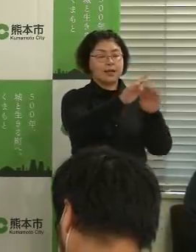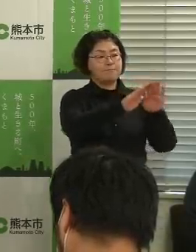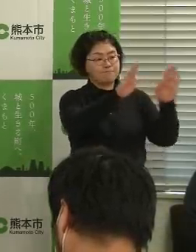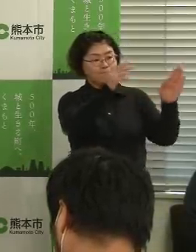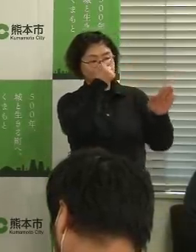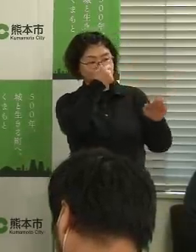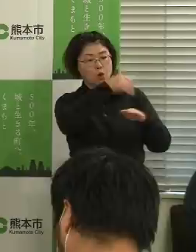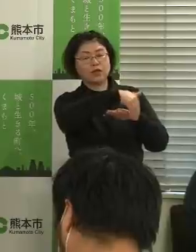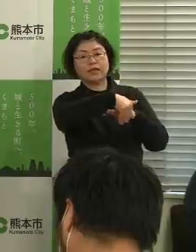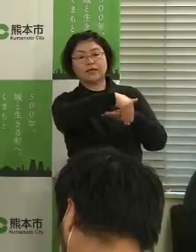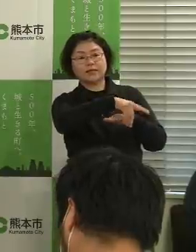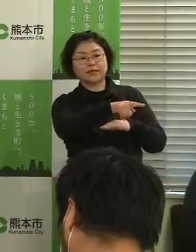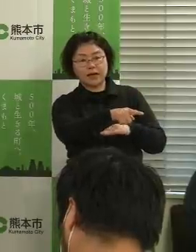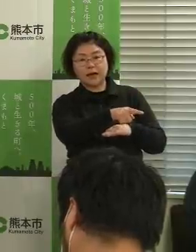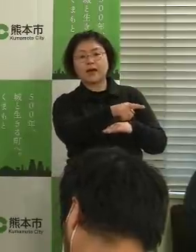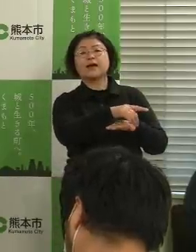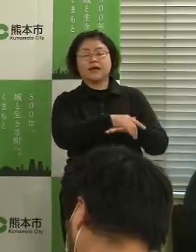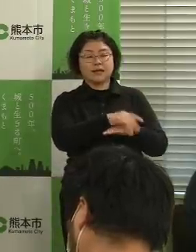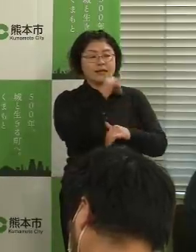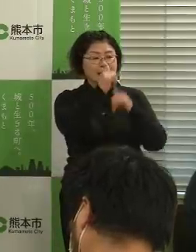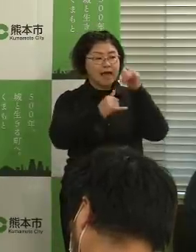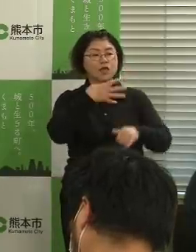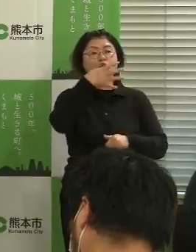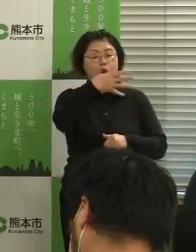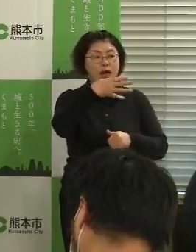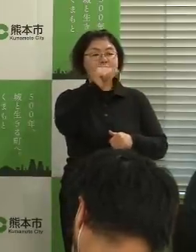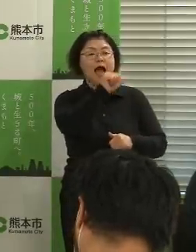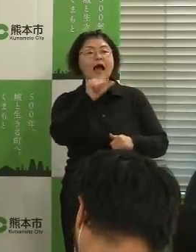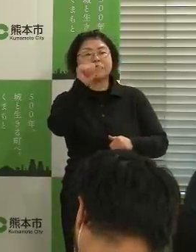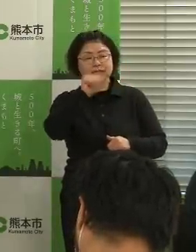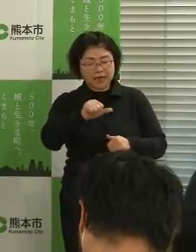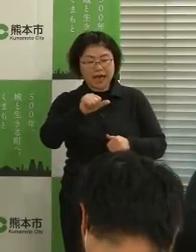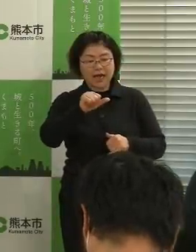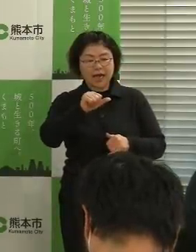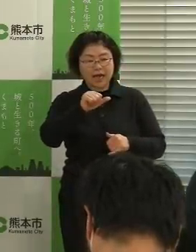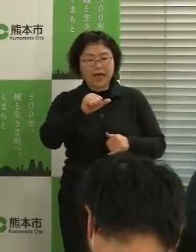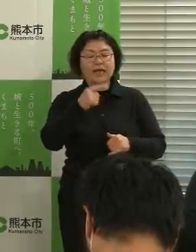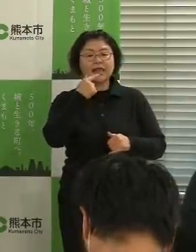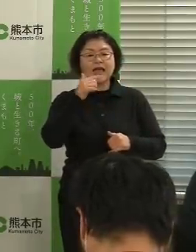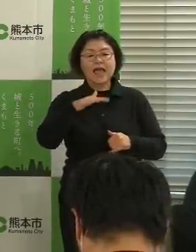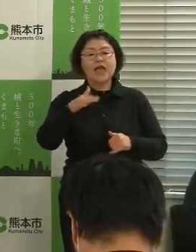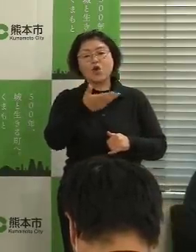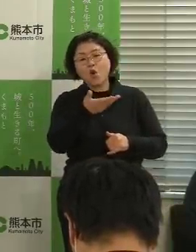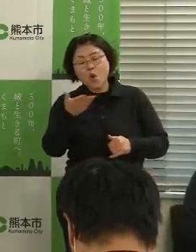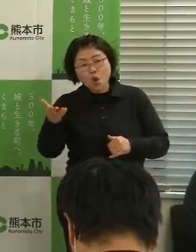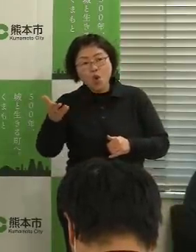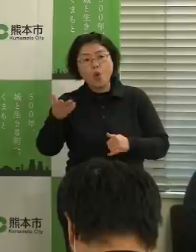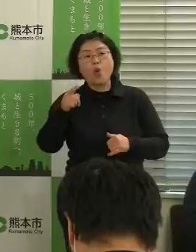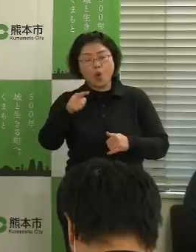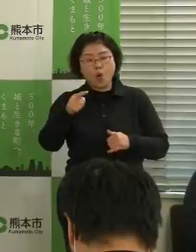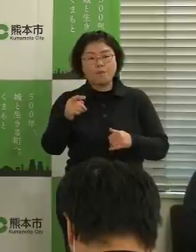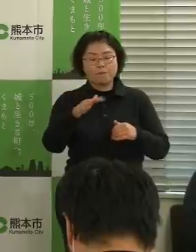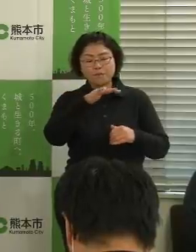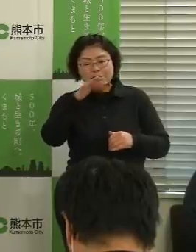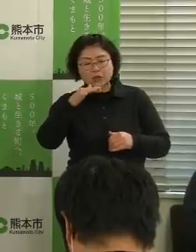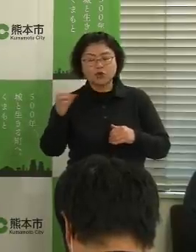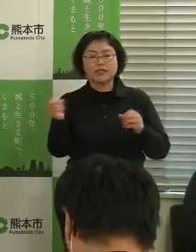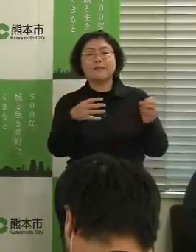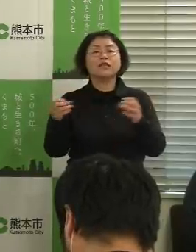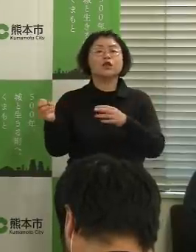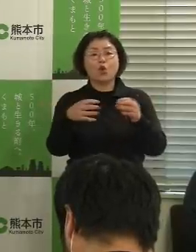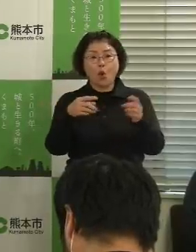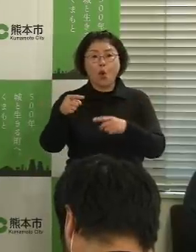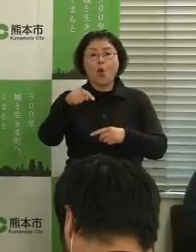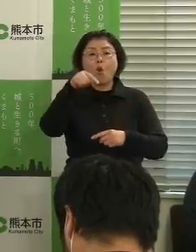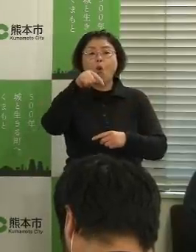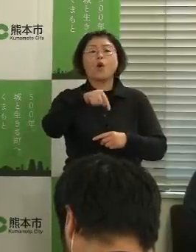を予定しておりました第4回アジア太平洋水サミットの延期についてご報告いたします。現在新